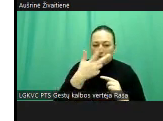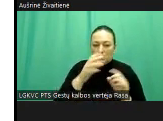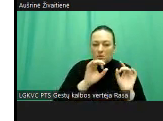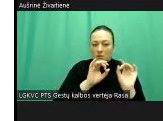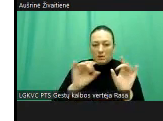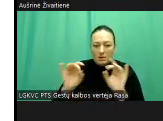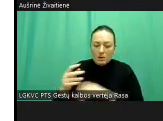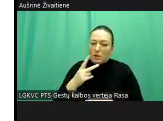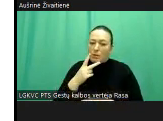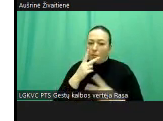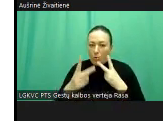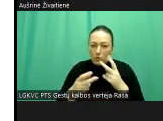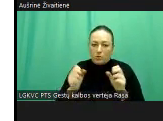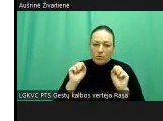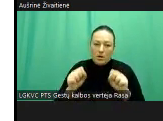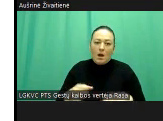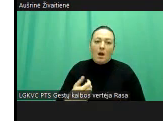modeliai gali veikti.